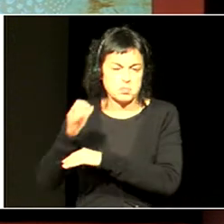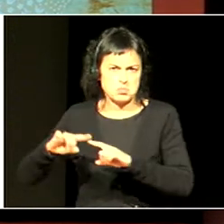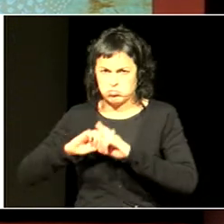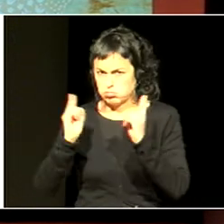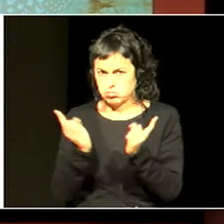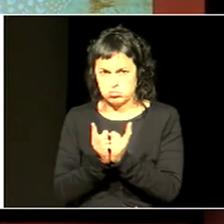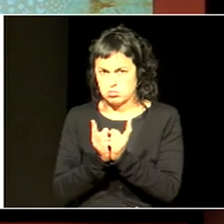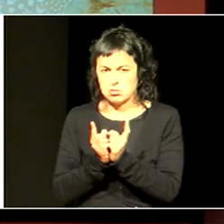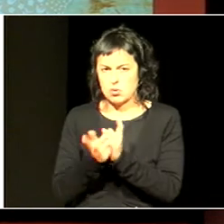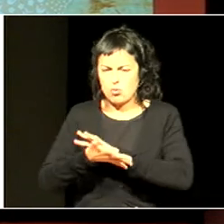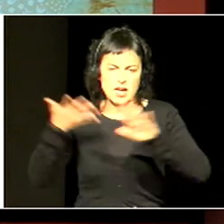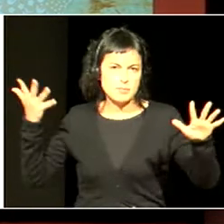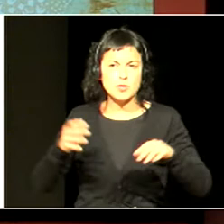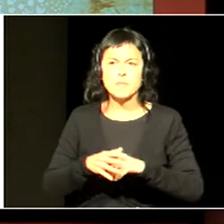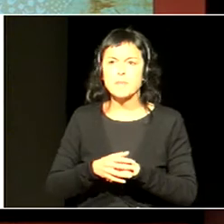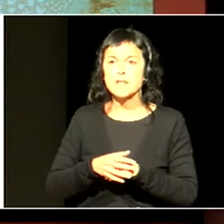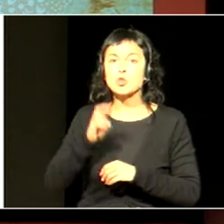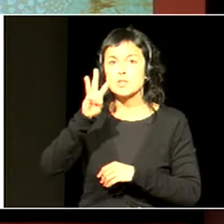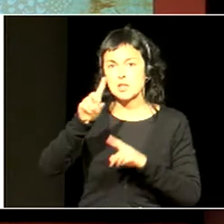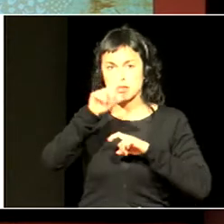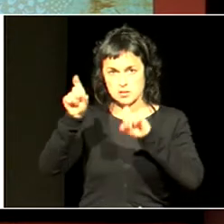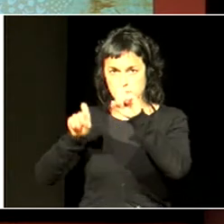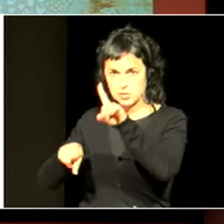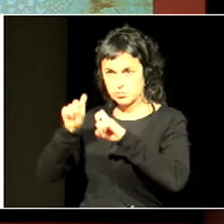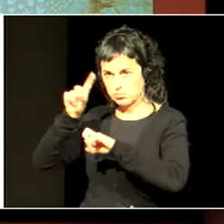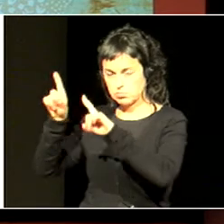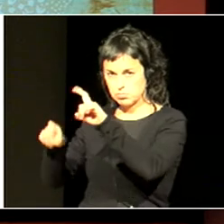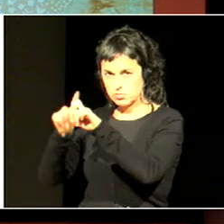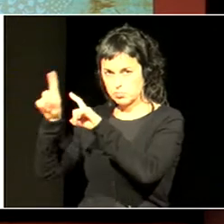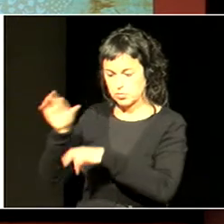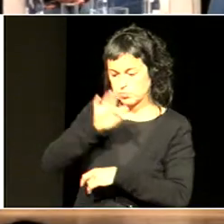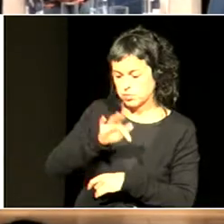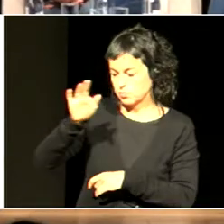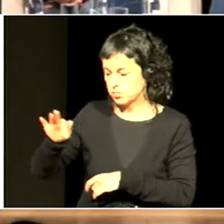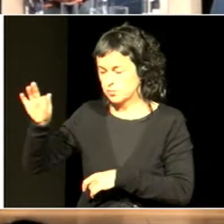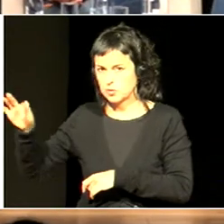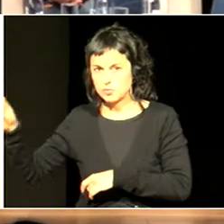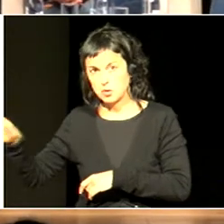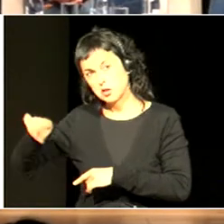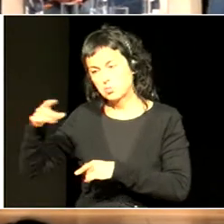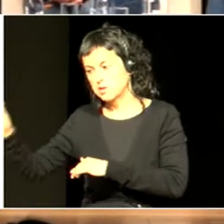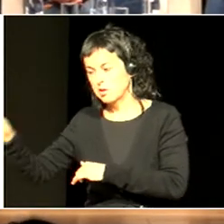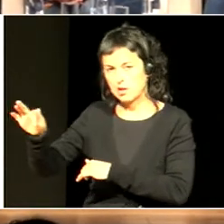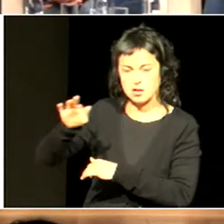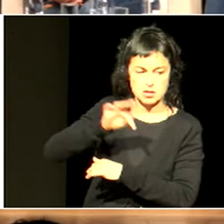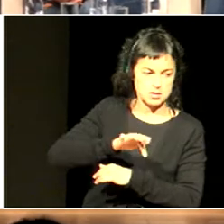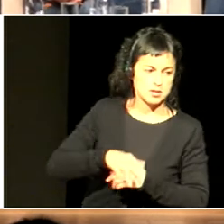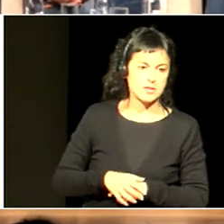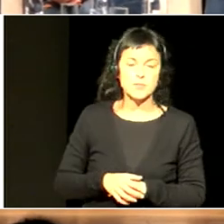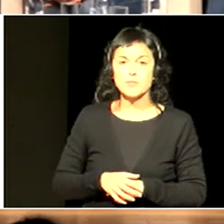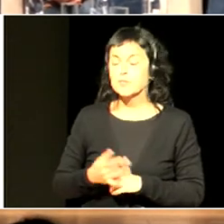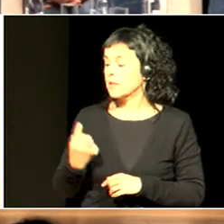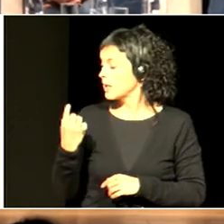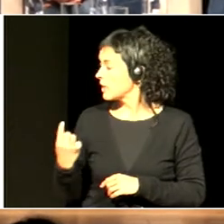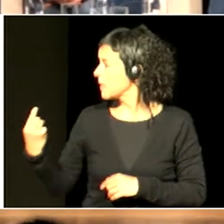dizkiet, galdera bana erantzungo dute txandaka, txandak gero aldatuko ditugu, eta bakoitzak izango